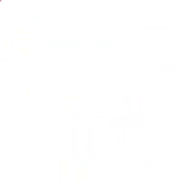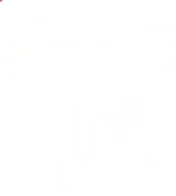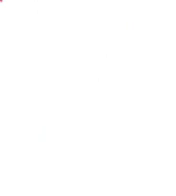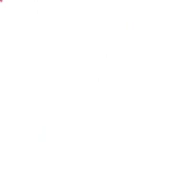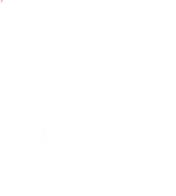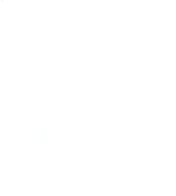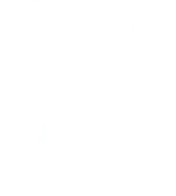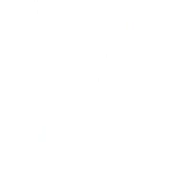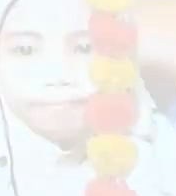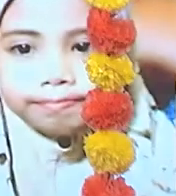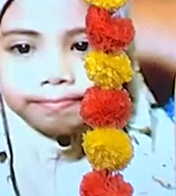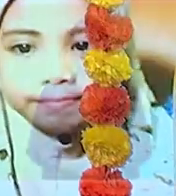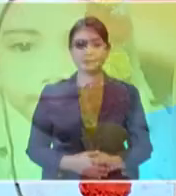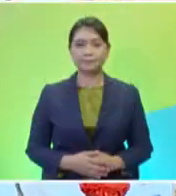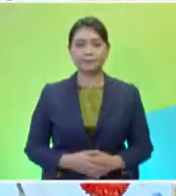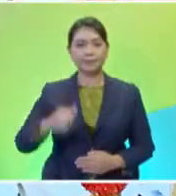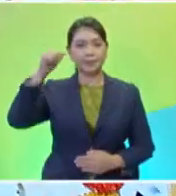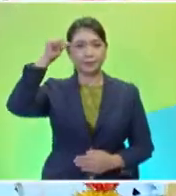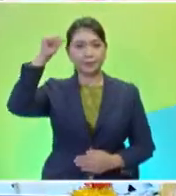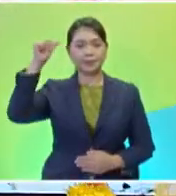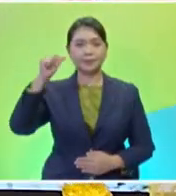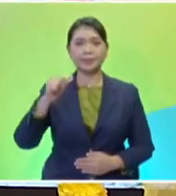m Assalamualaikum